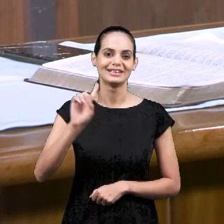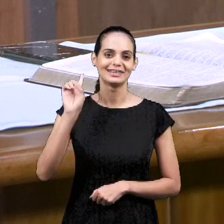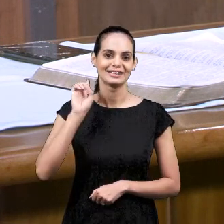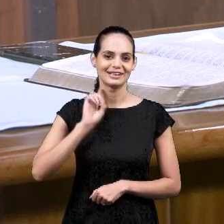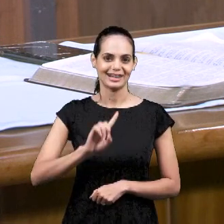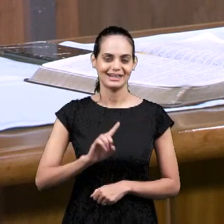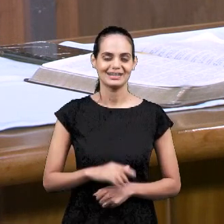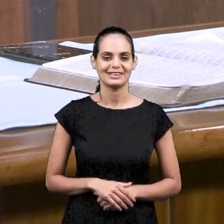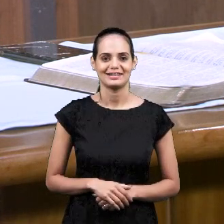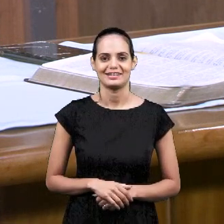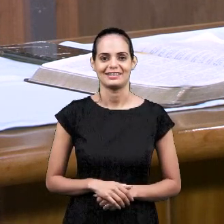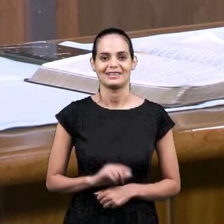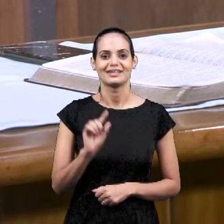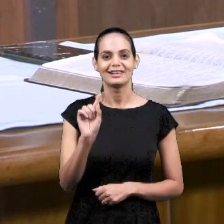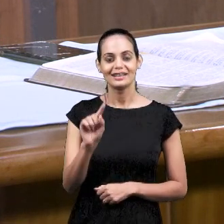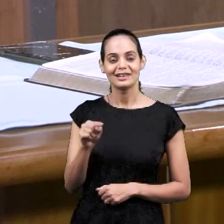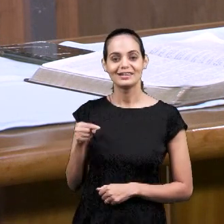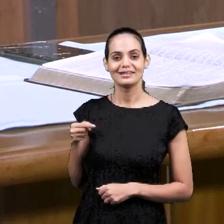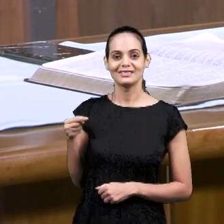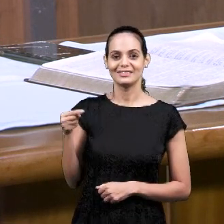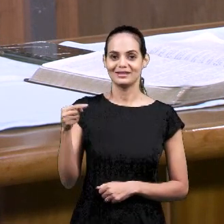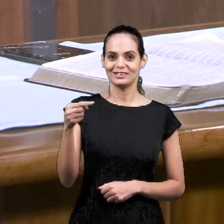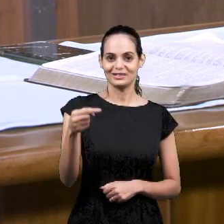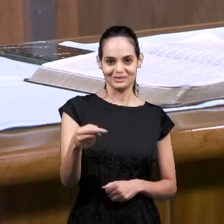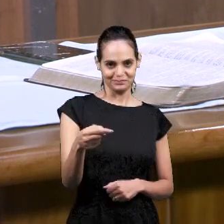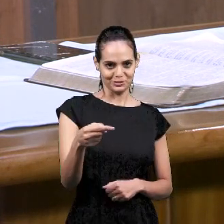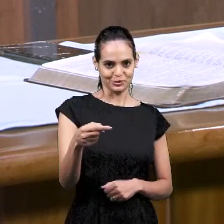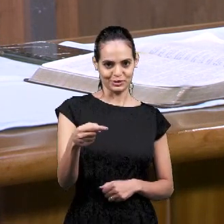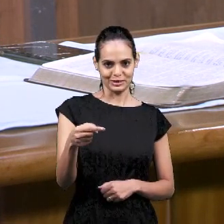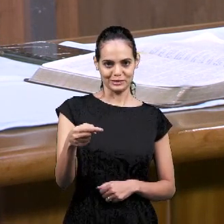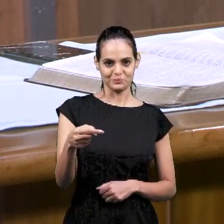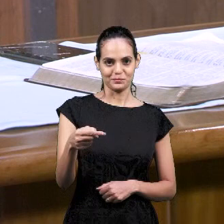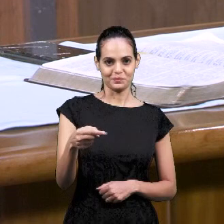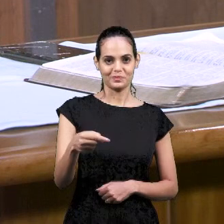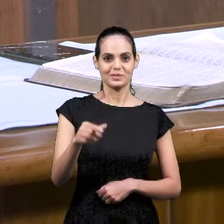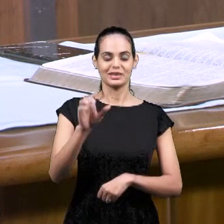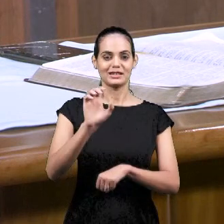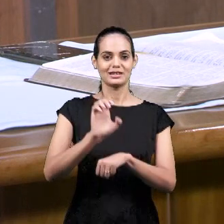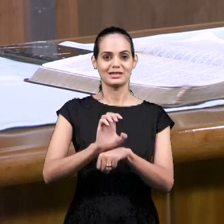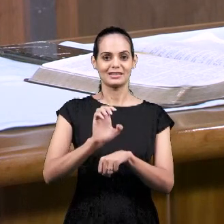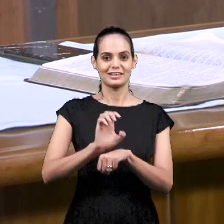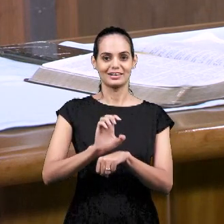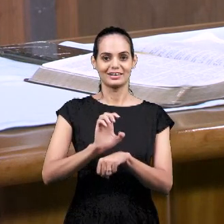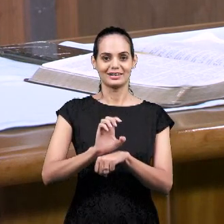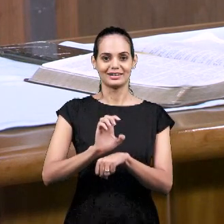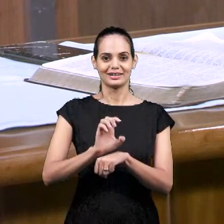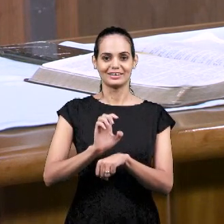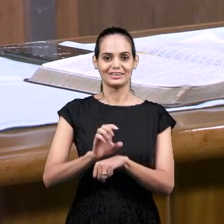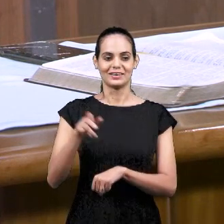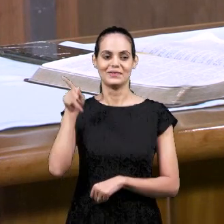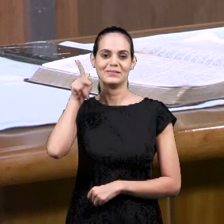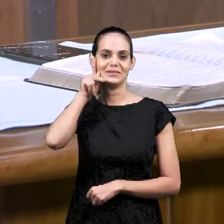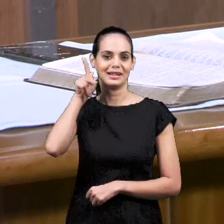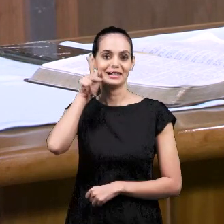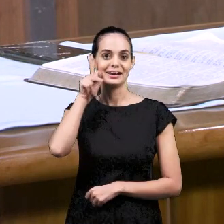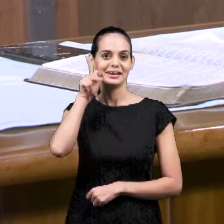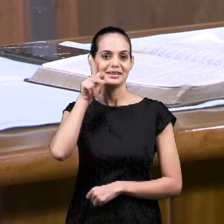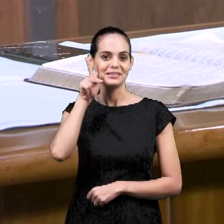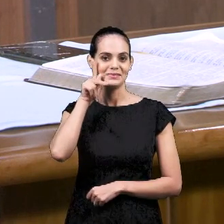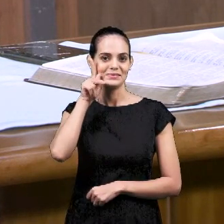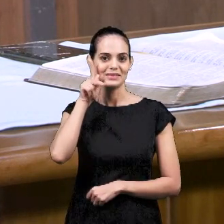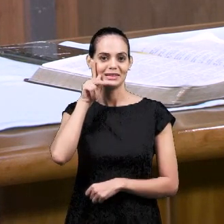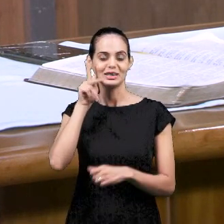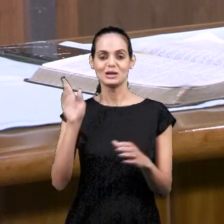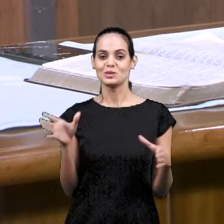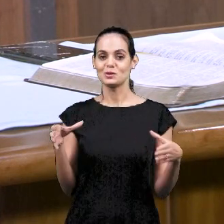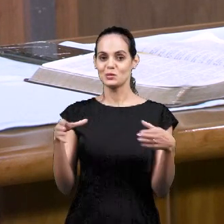de l'église de La Gigne, dans l'état de Minas Gerais. Ensuite, on passe à l'état de Paraíba, où se trouve la